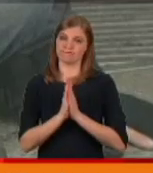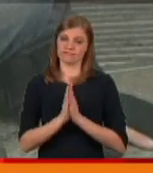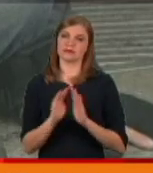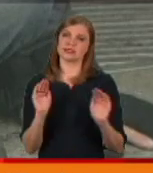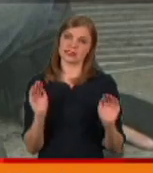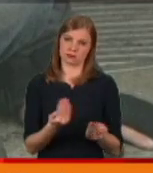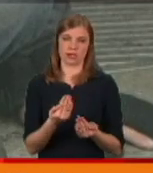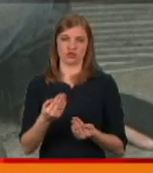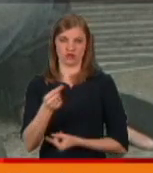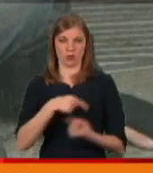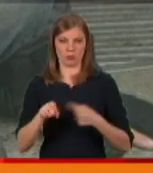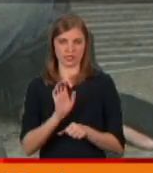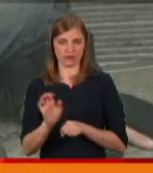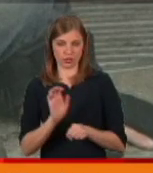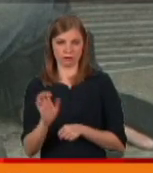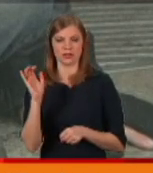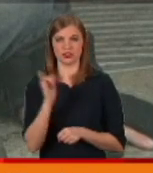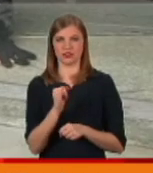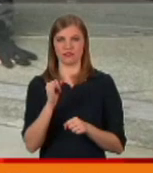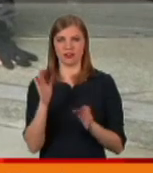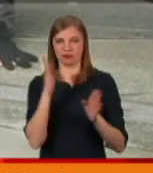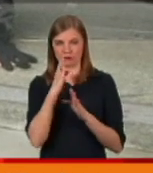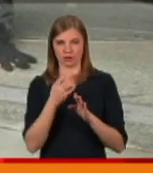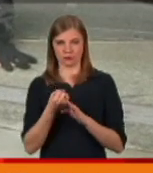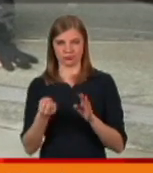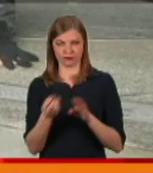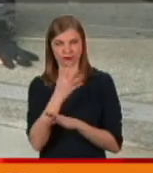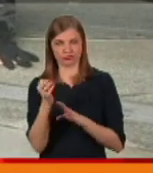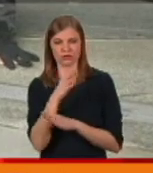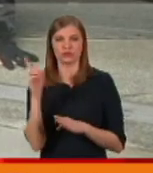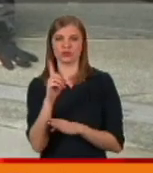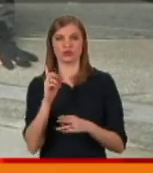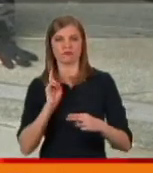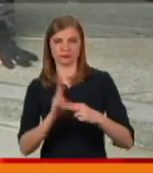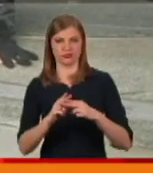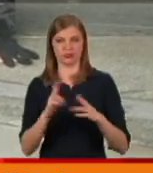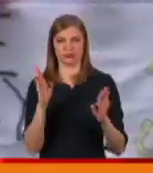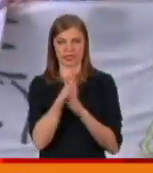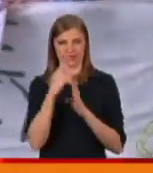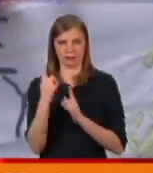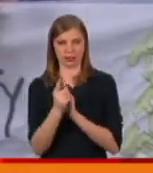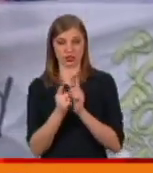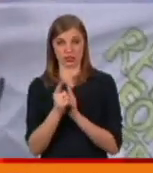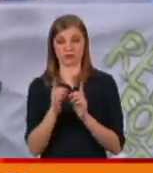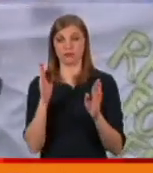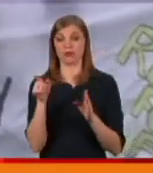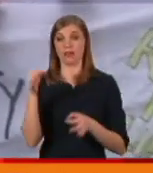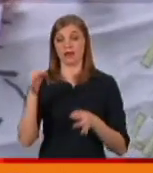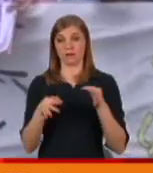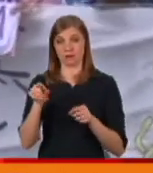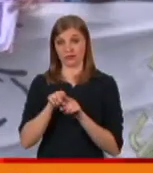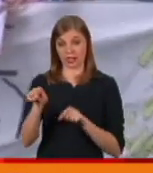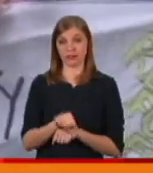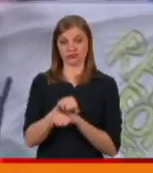закликають зменшити обсяги виробництва та викидів оксиду вуглецю, щоб попередити кліматичні зміни. Екопротести в